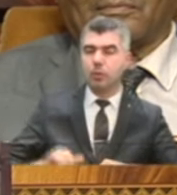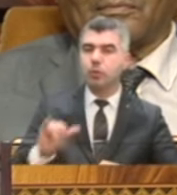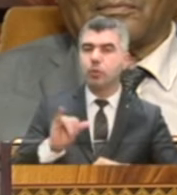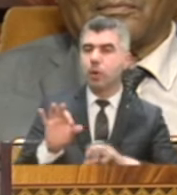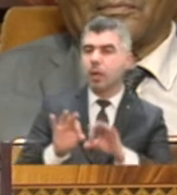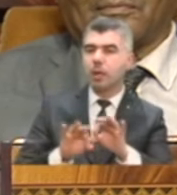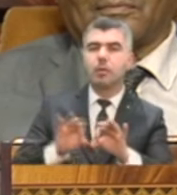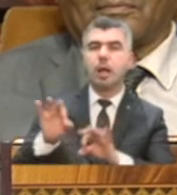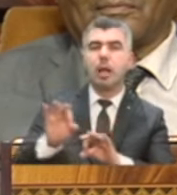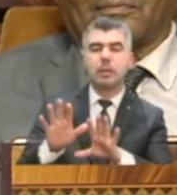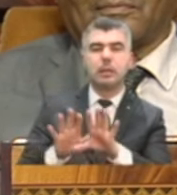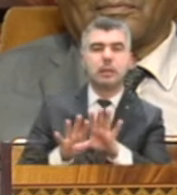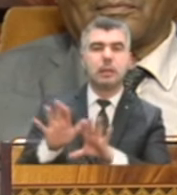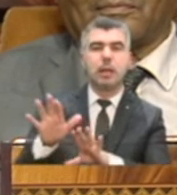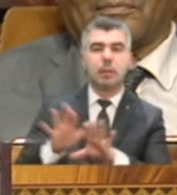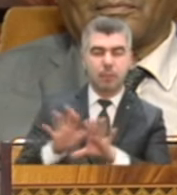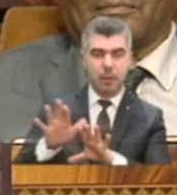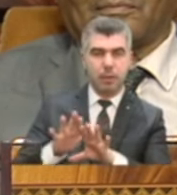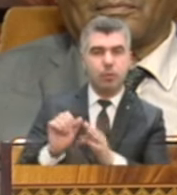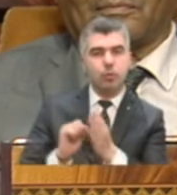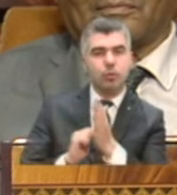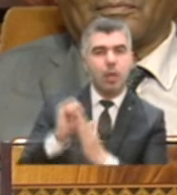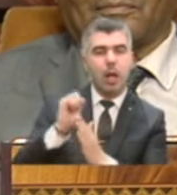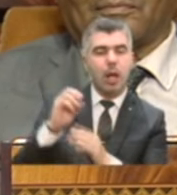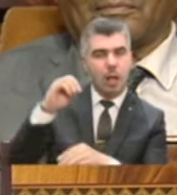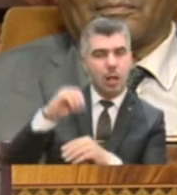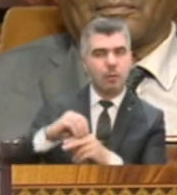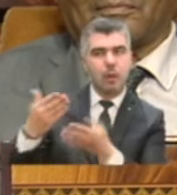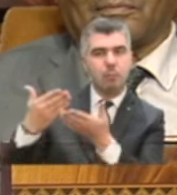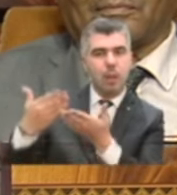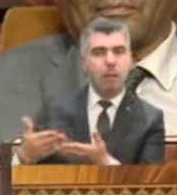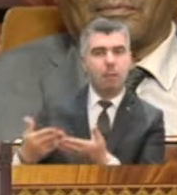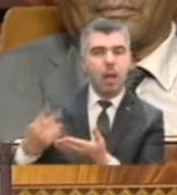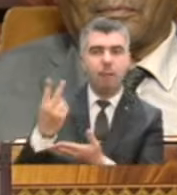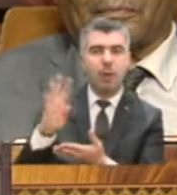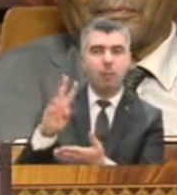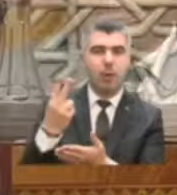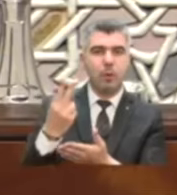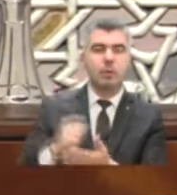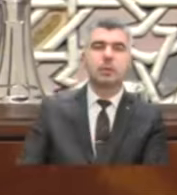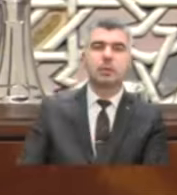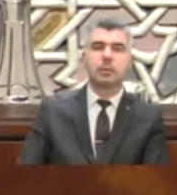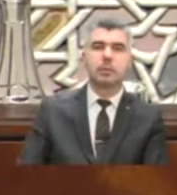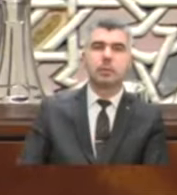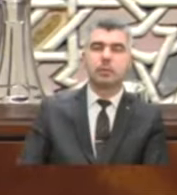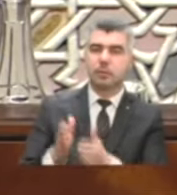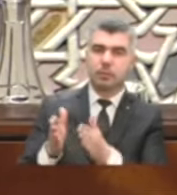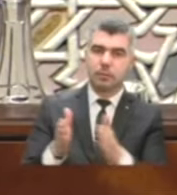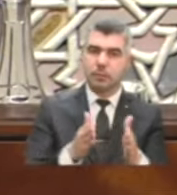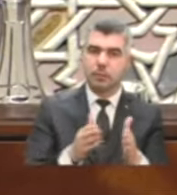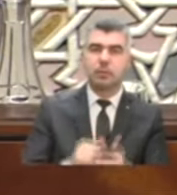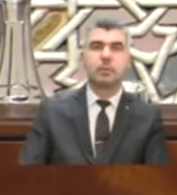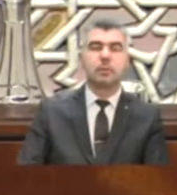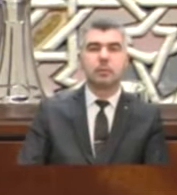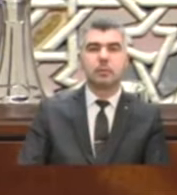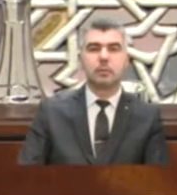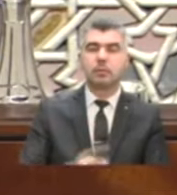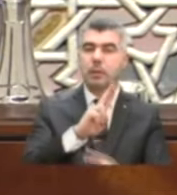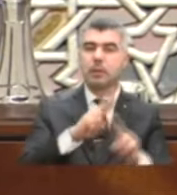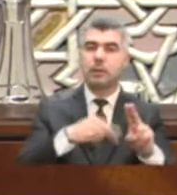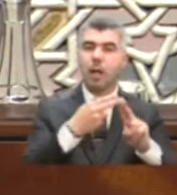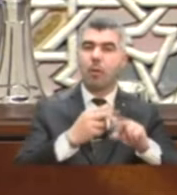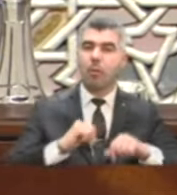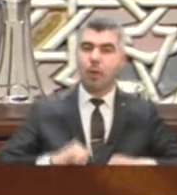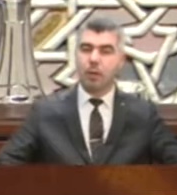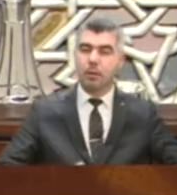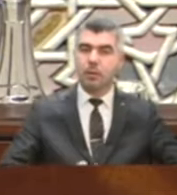الإجراءات والتدابير المتخذة لإنجاح عملية العبور مرحبا 2024. وشكرا. السيد الوزير. سيد النائب